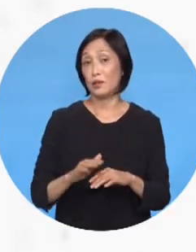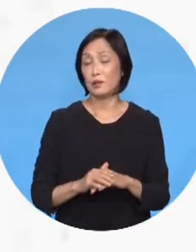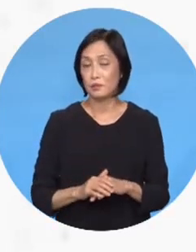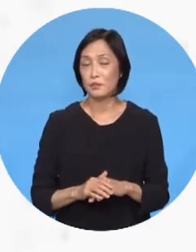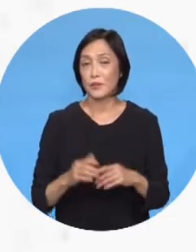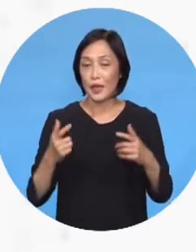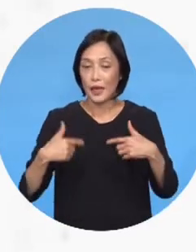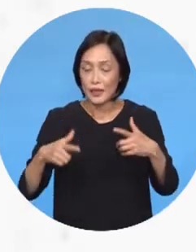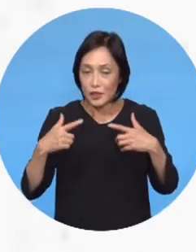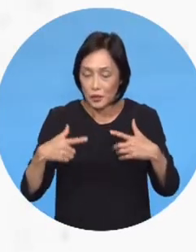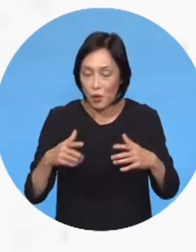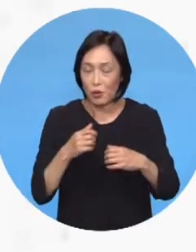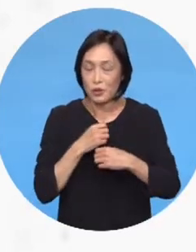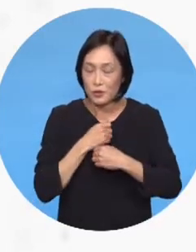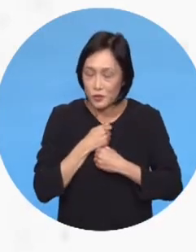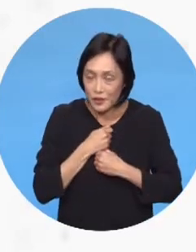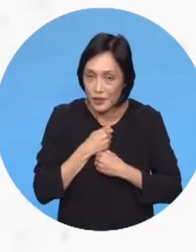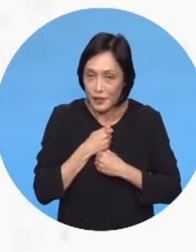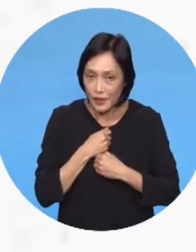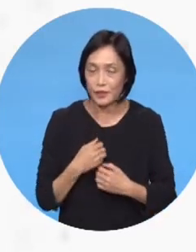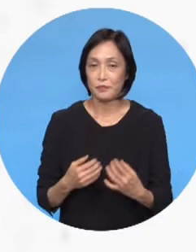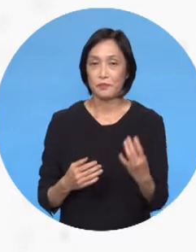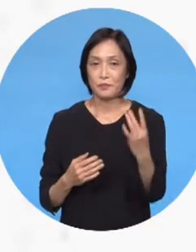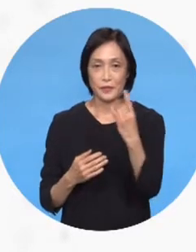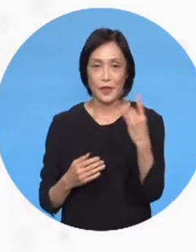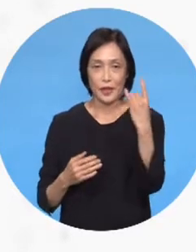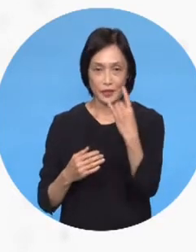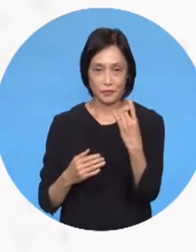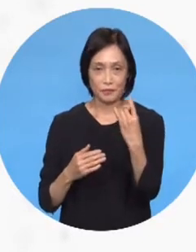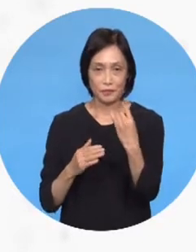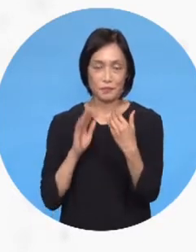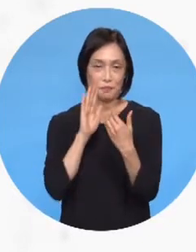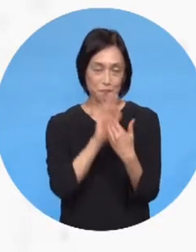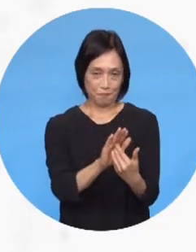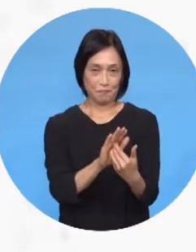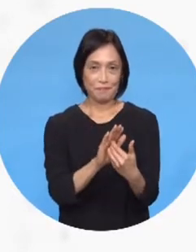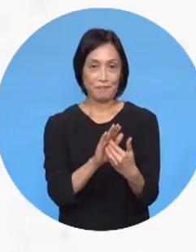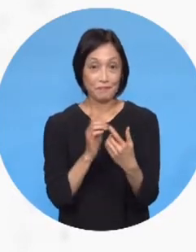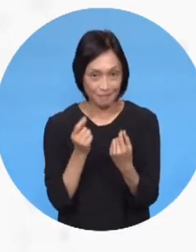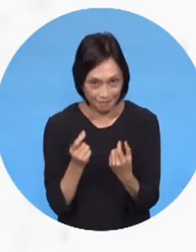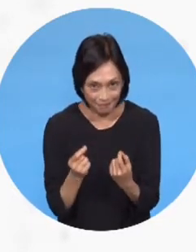心の準備をしておき、詐欺から自分自身を守りましょう。